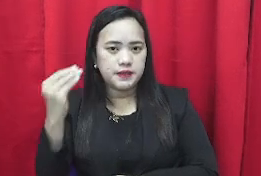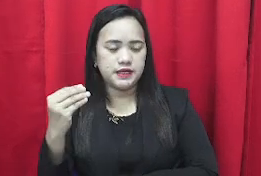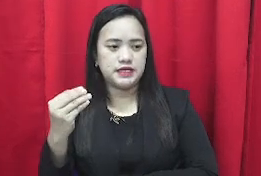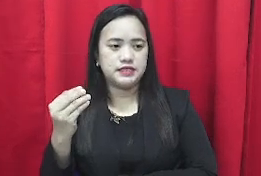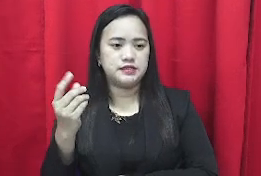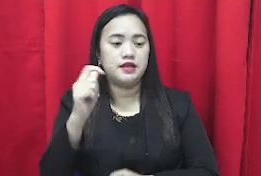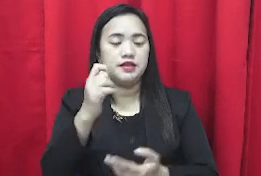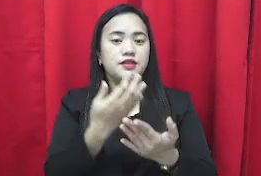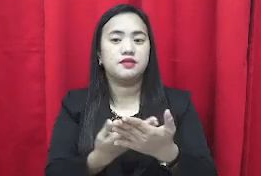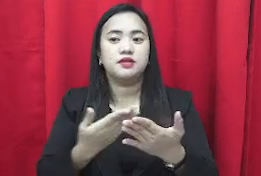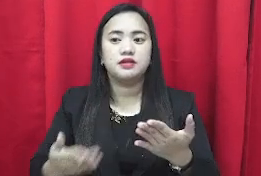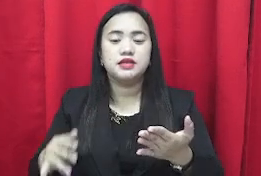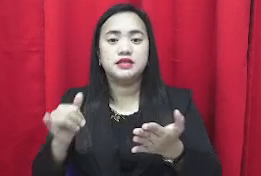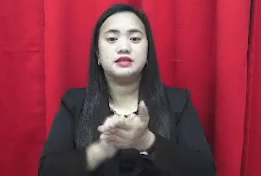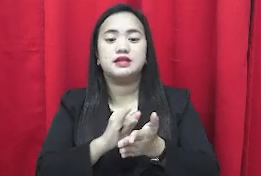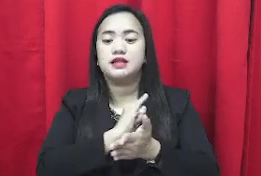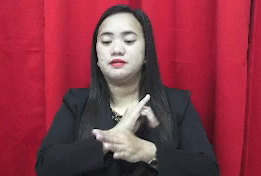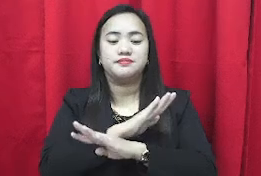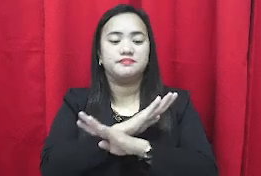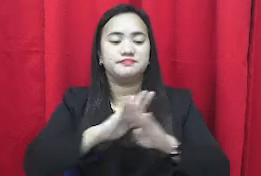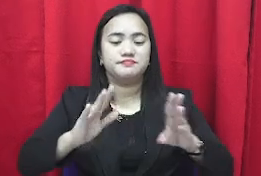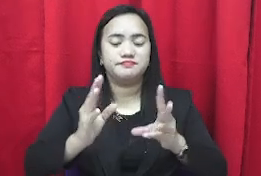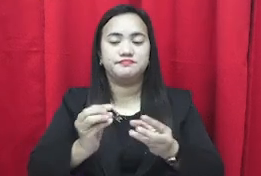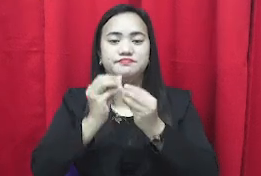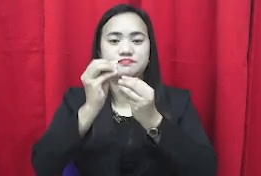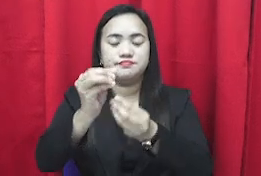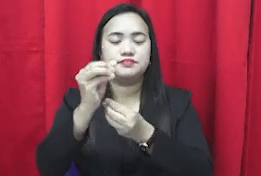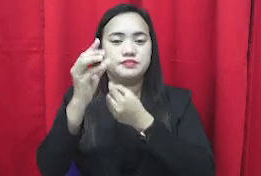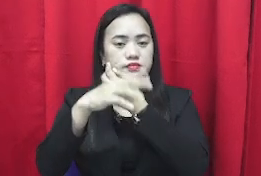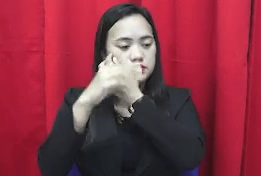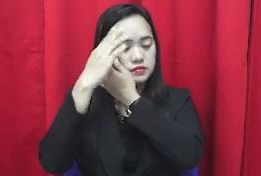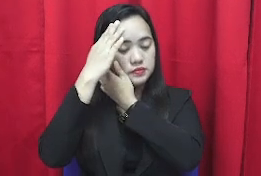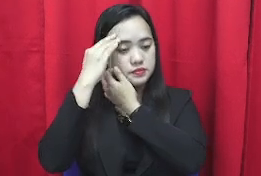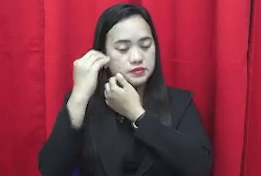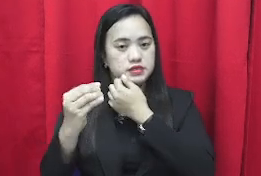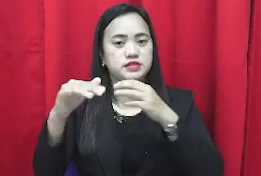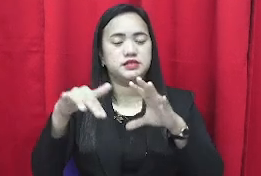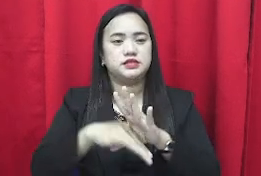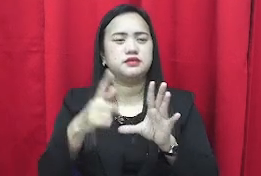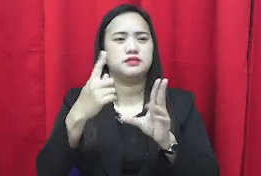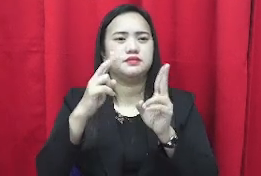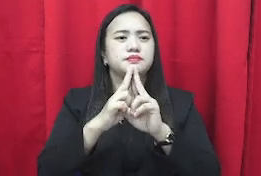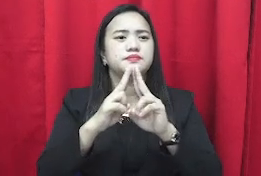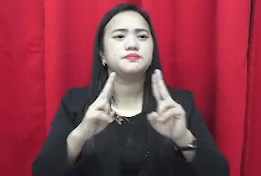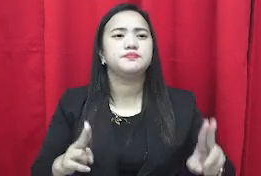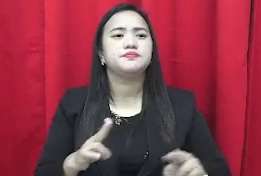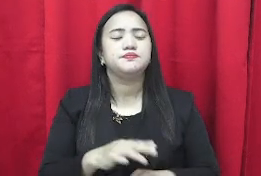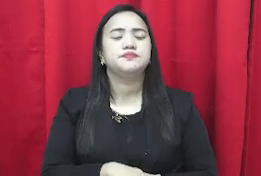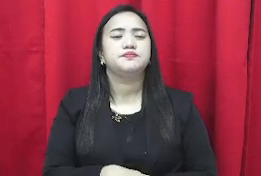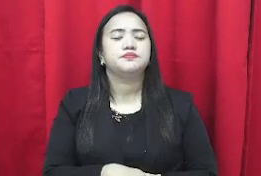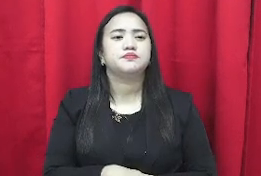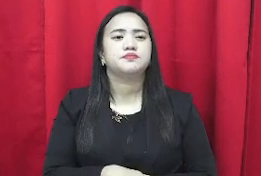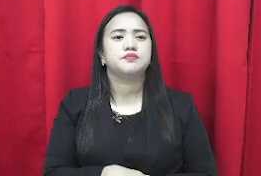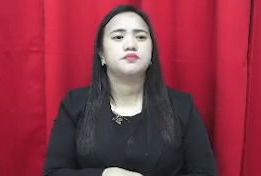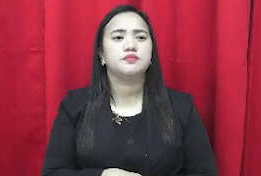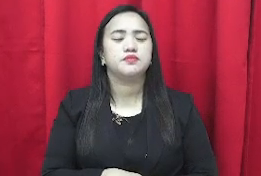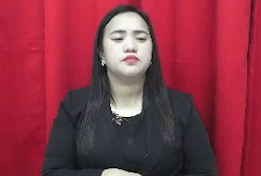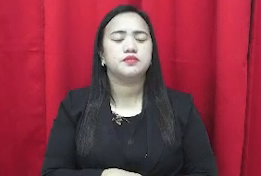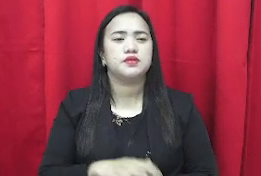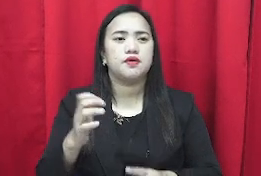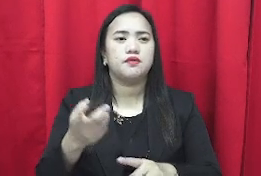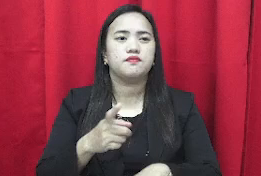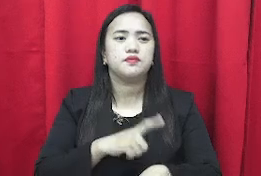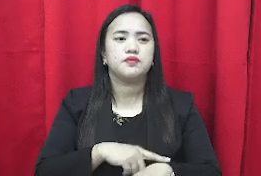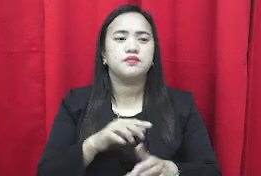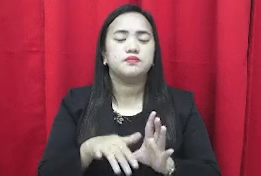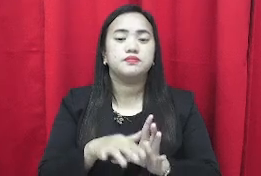naparan sa kanila Yeah Amen kasi sa bahay aminin naman natin lalong-lalo na pagdating sa pagkain ang